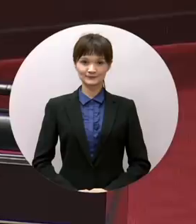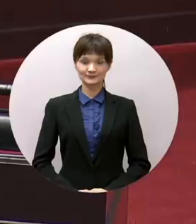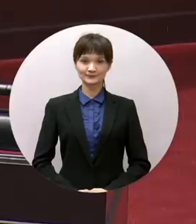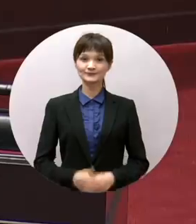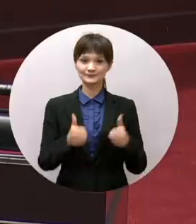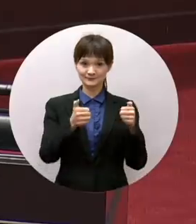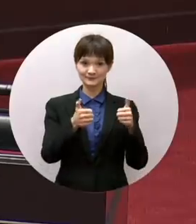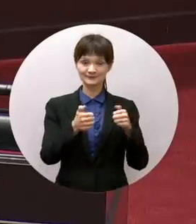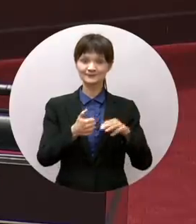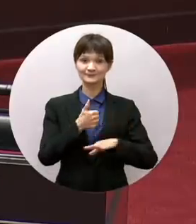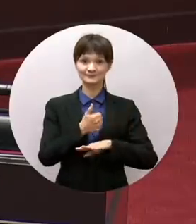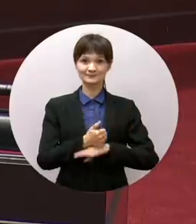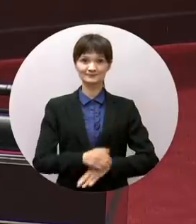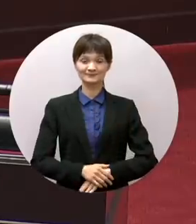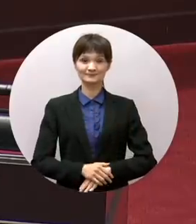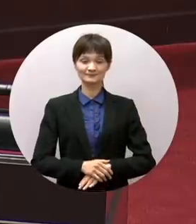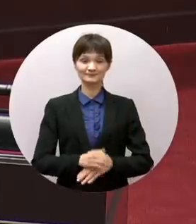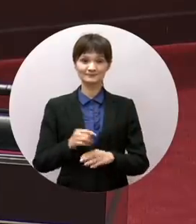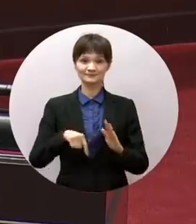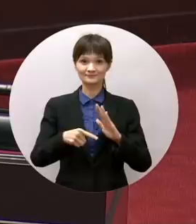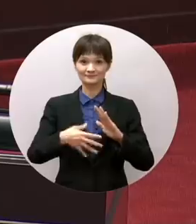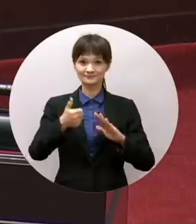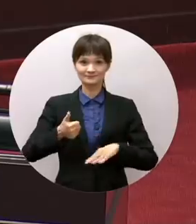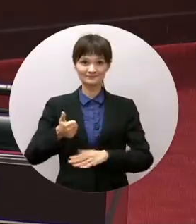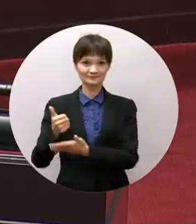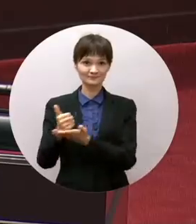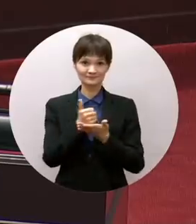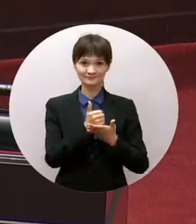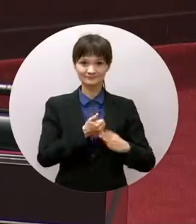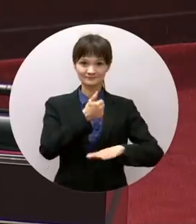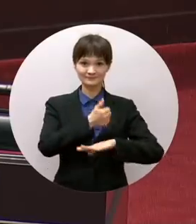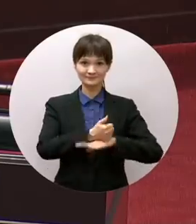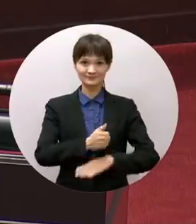好，谢谢主席，麻烦请院长。 请苏院长。